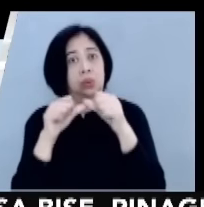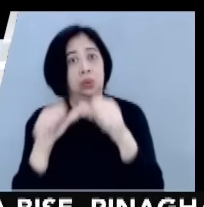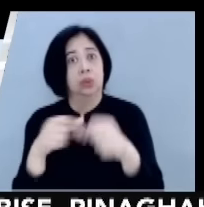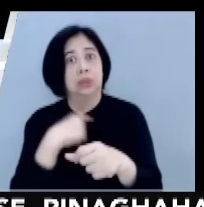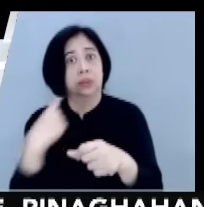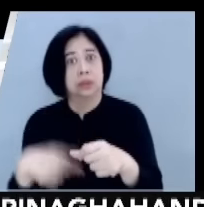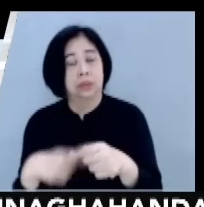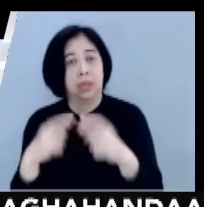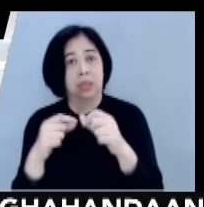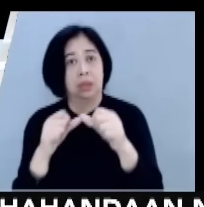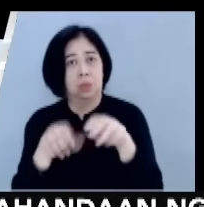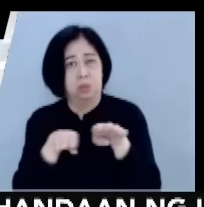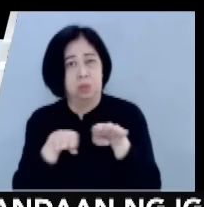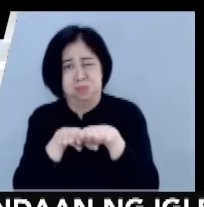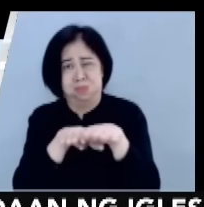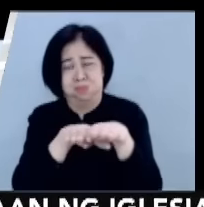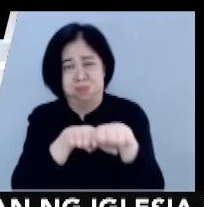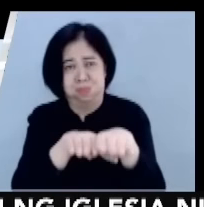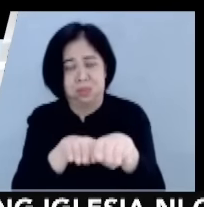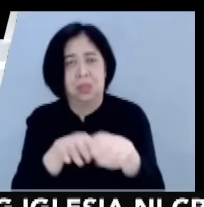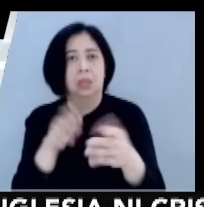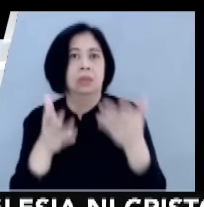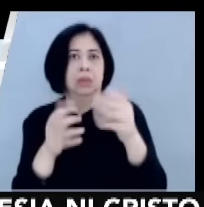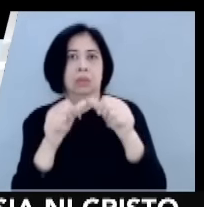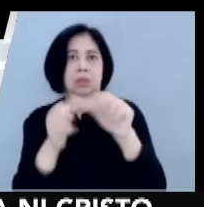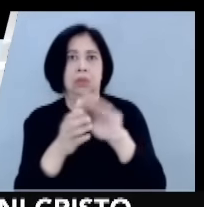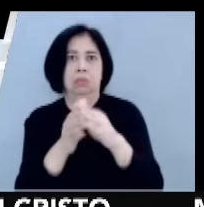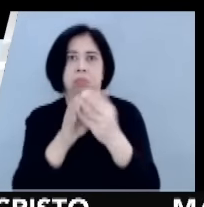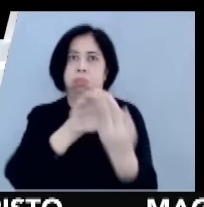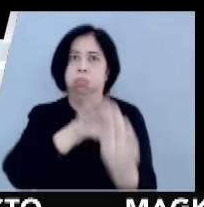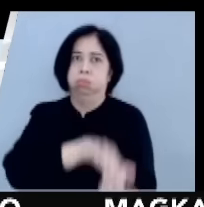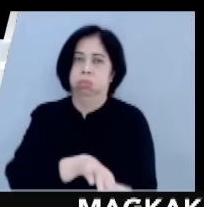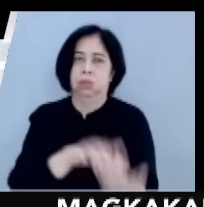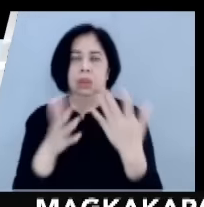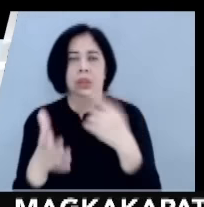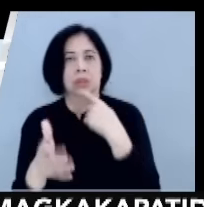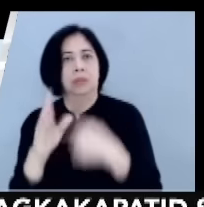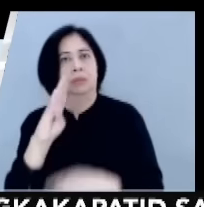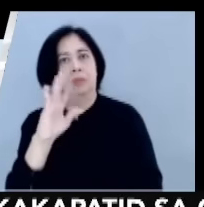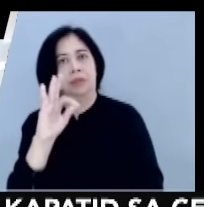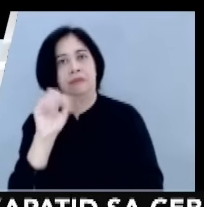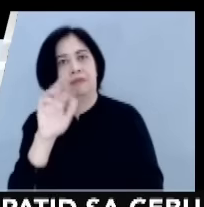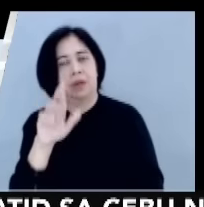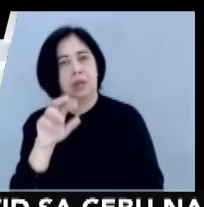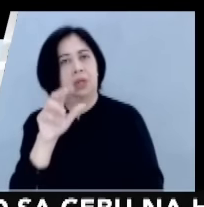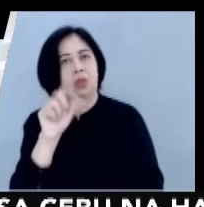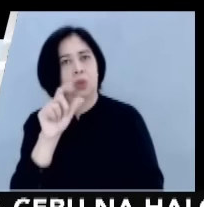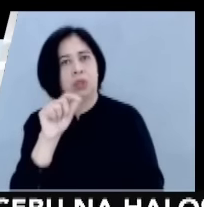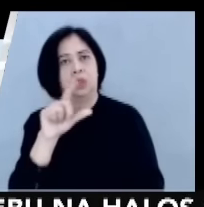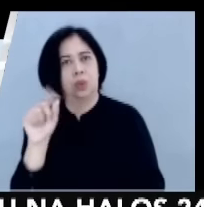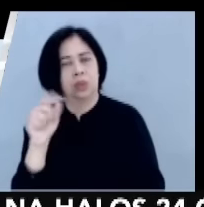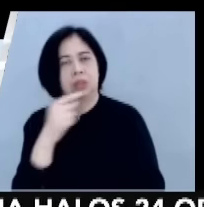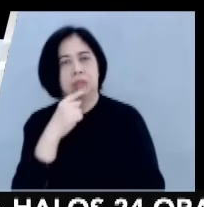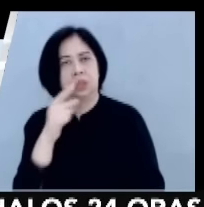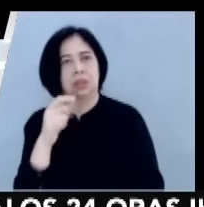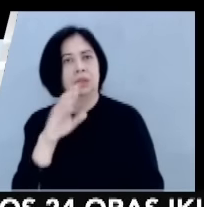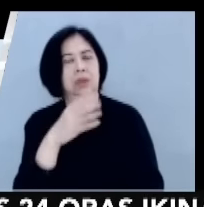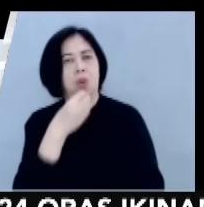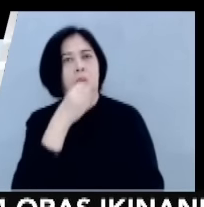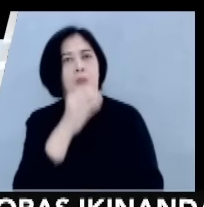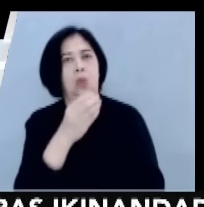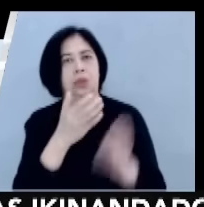ang paggitgit nito, hindi raw malayong tuluyan silang tumagilid. Ayon sa BIFAR, 2020 in order ng ahensyang BRP Datu Pagbuaya